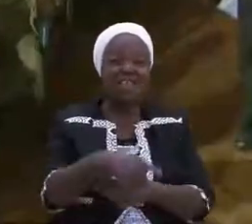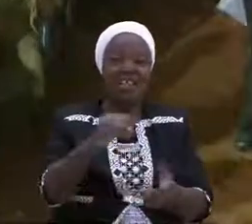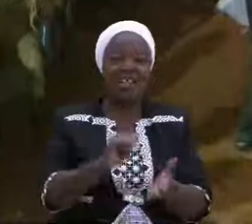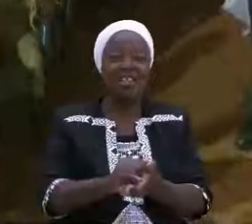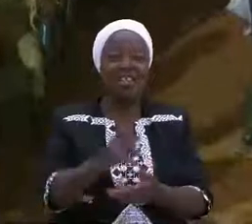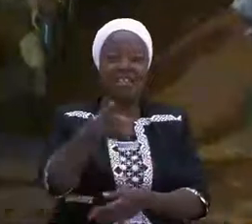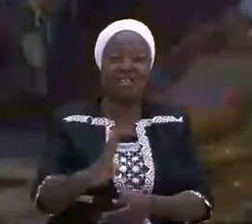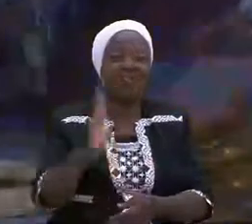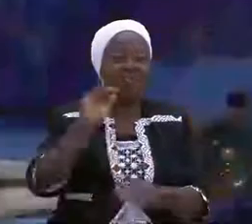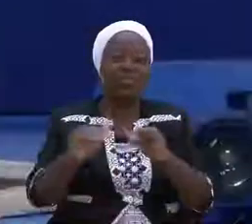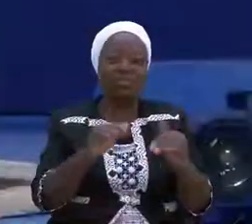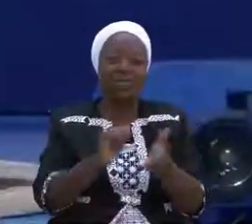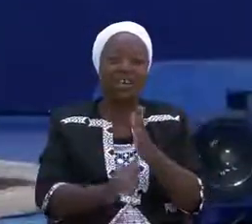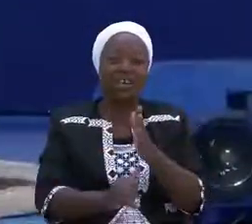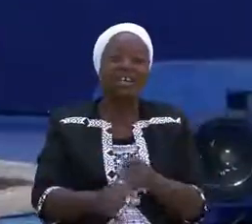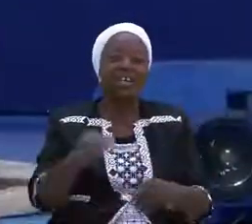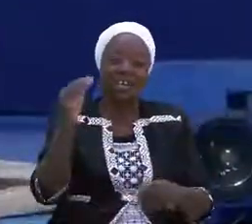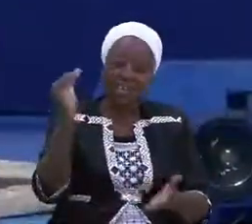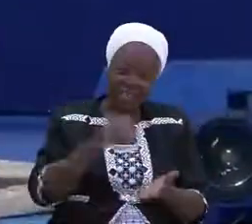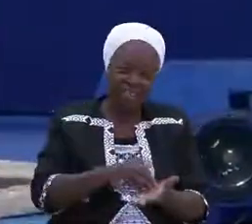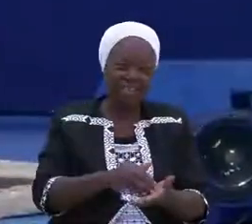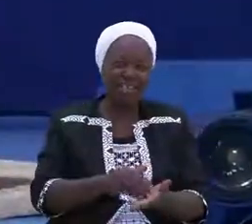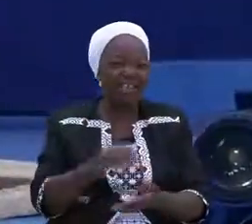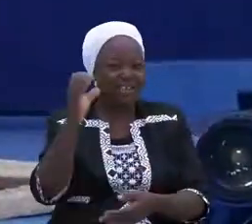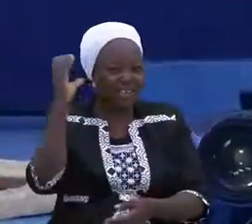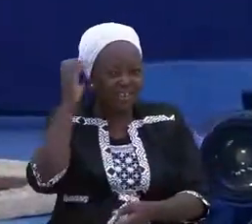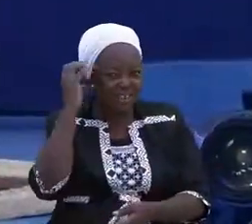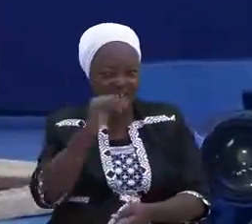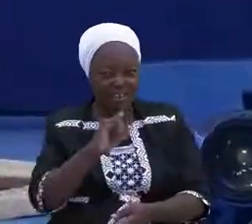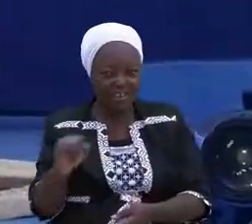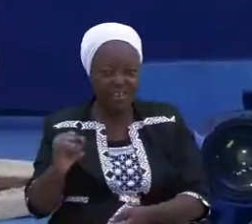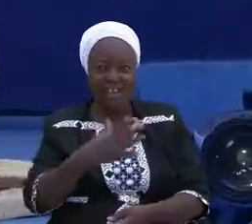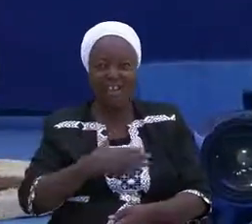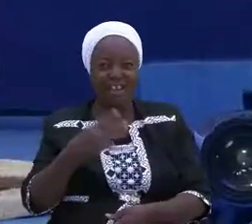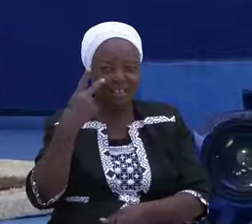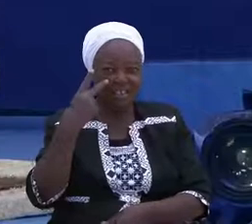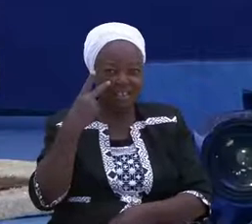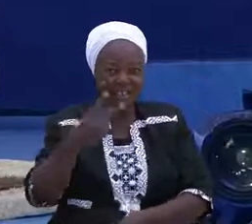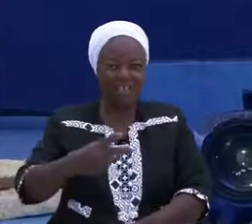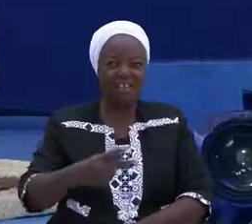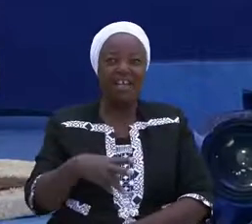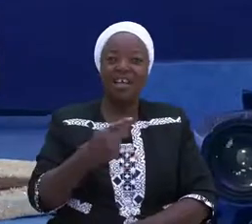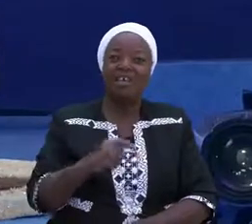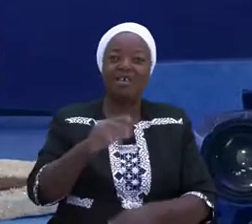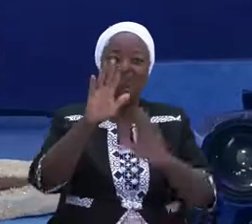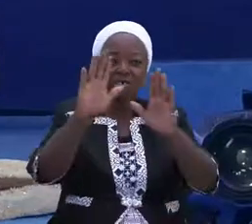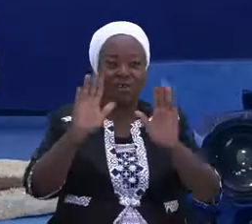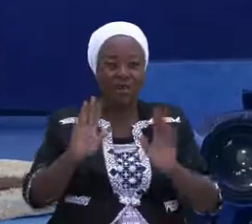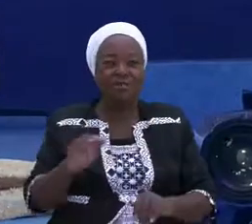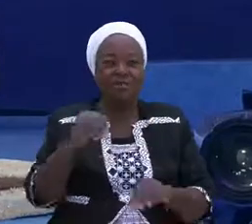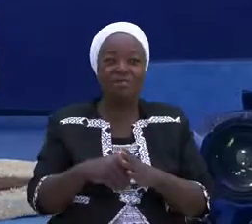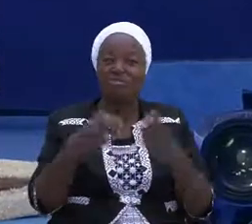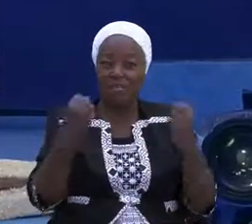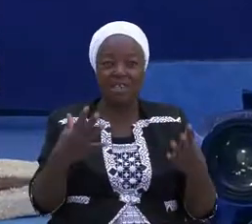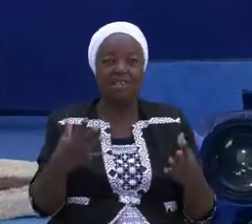que Dieu fera cela encore. Lorsqu'ils apprirent et virent les miracles au